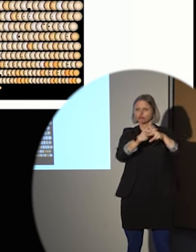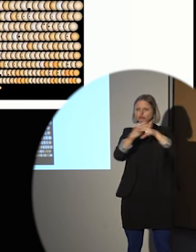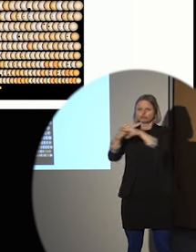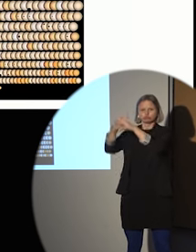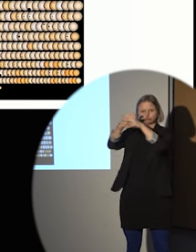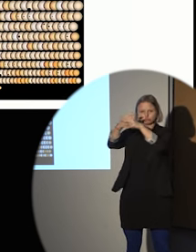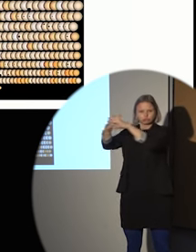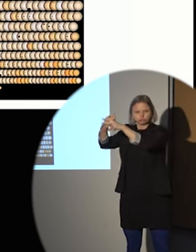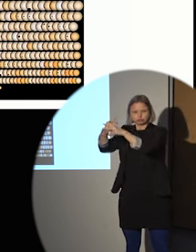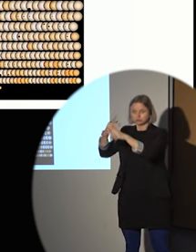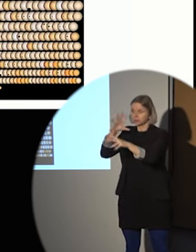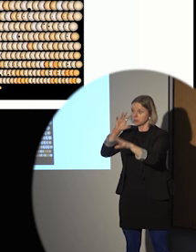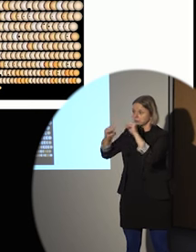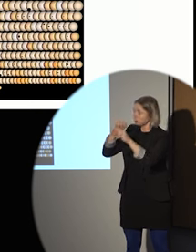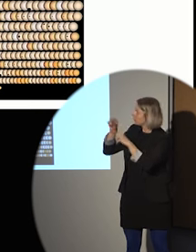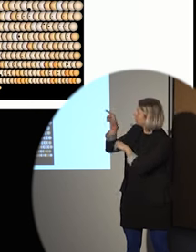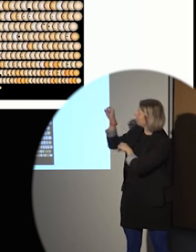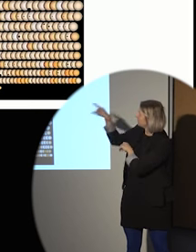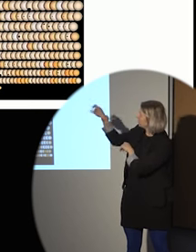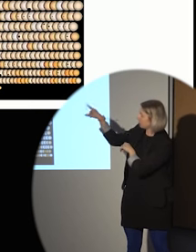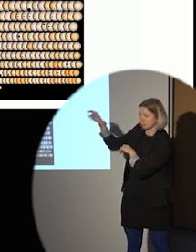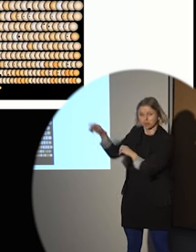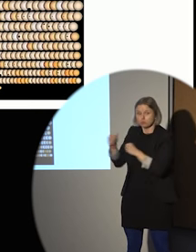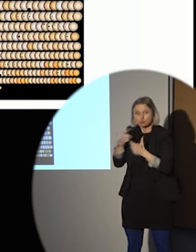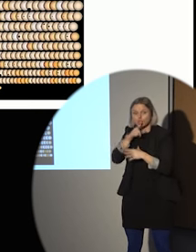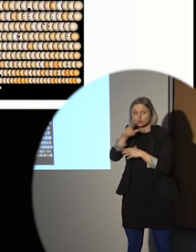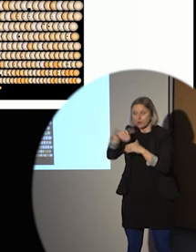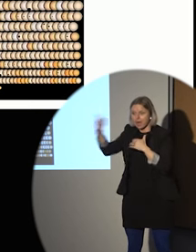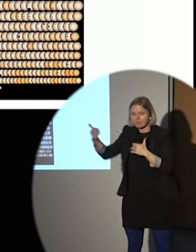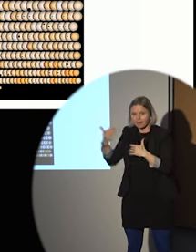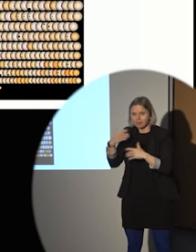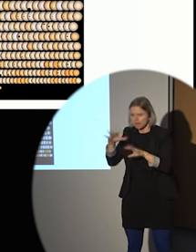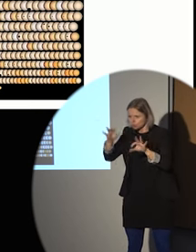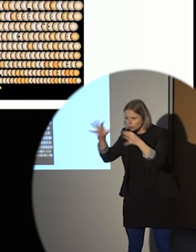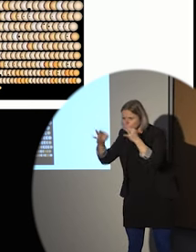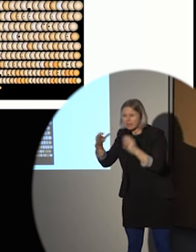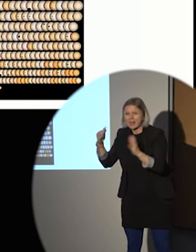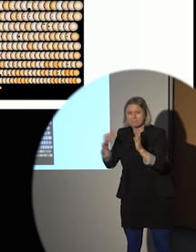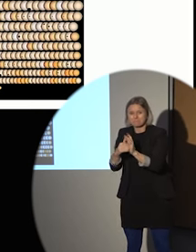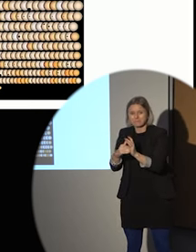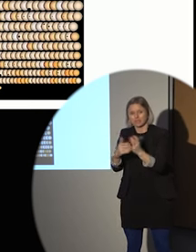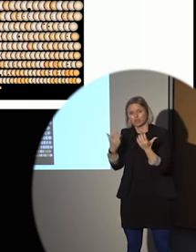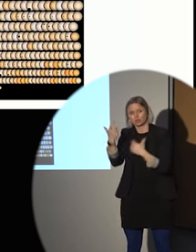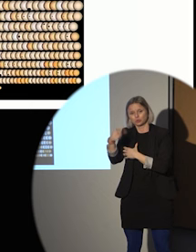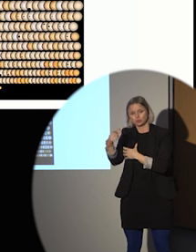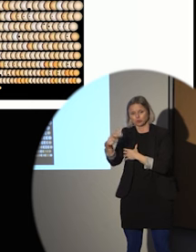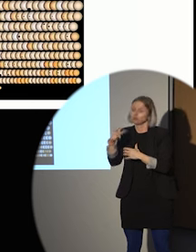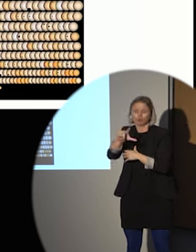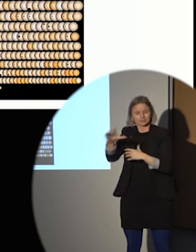lancé, quelques jours après qu'il avait été lancé, ils ont découvert d'un seul coup 1235 planètes